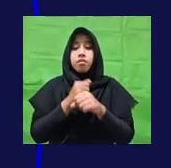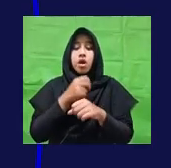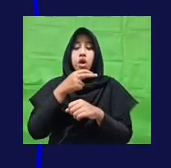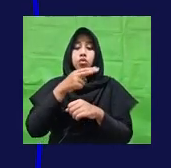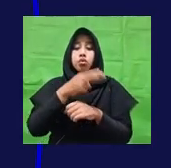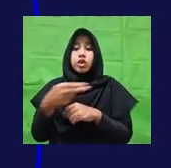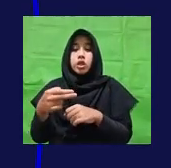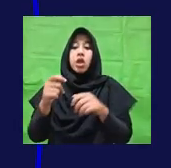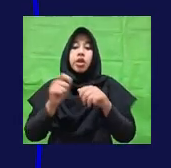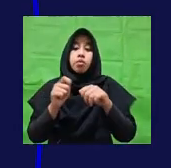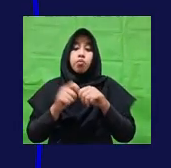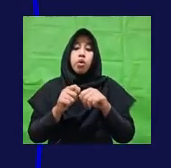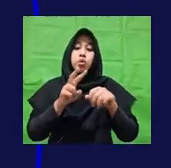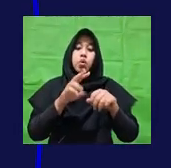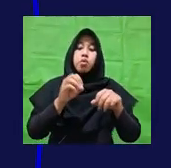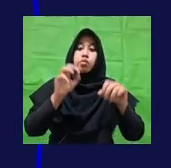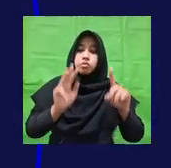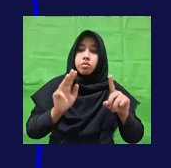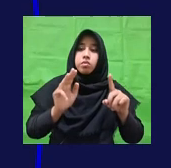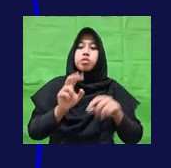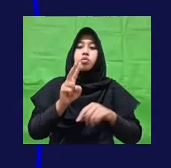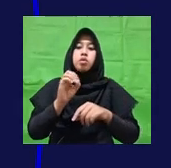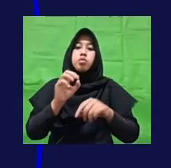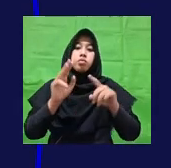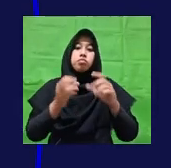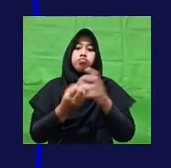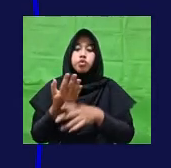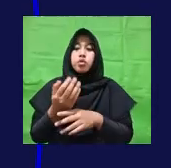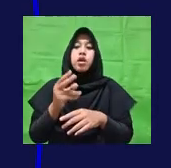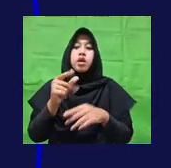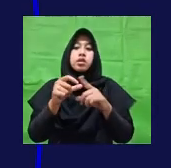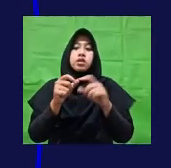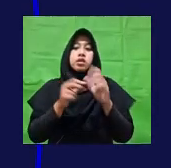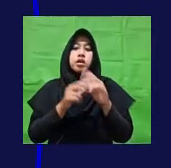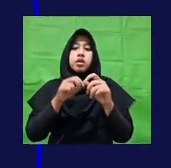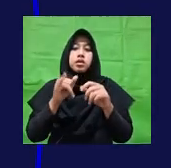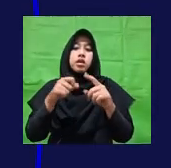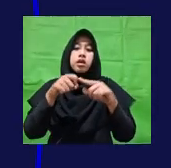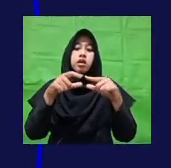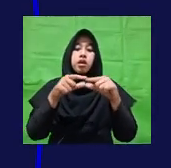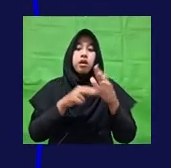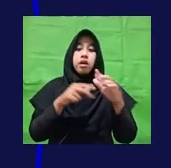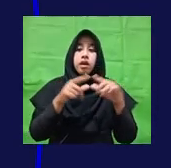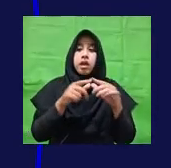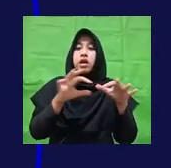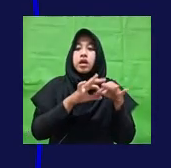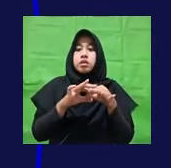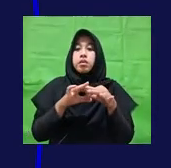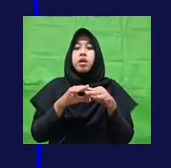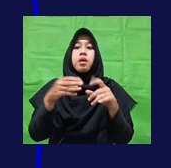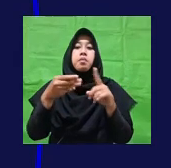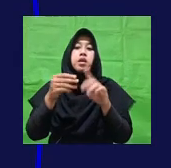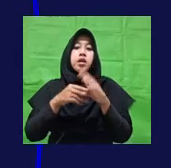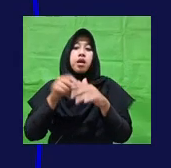2019 diluncurkan, Residensi Rimpang Ex Kelana hasil kerjasama Cemeti dengan Biennale Ekuator Jogja 5 dibayangkan